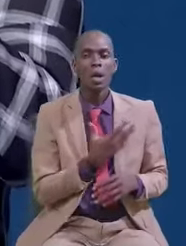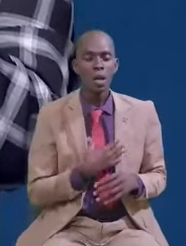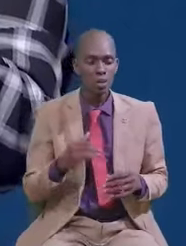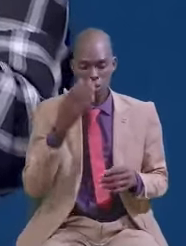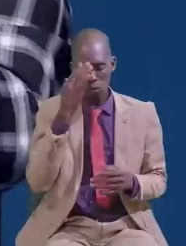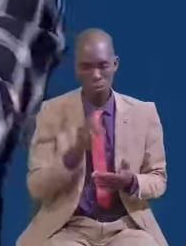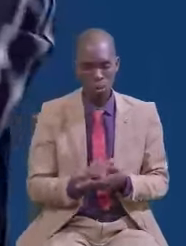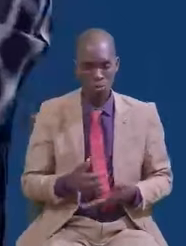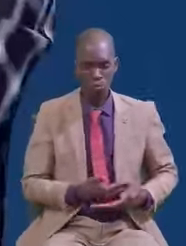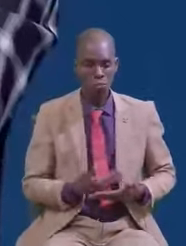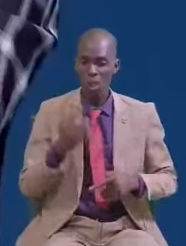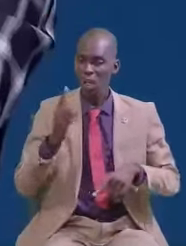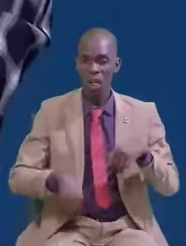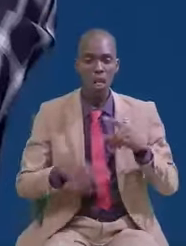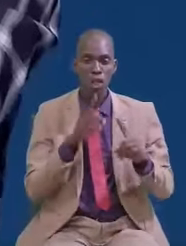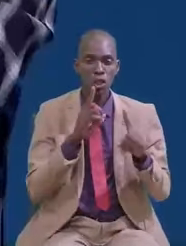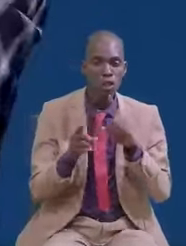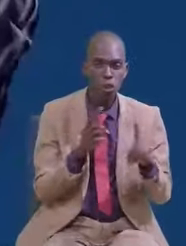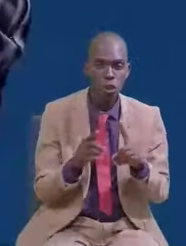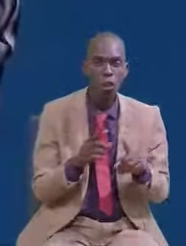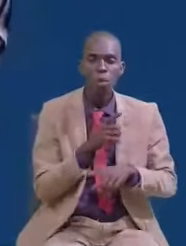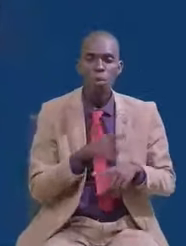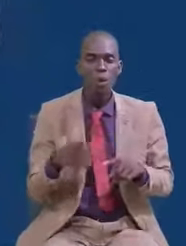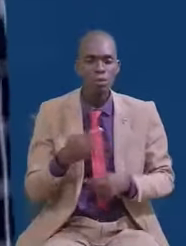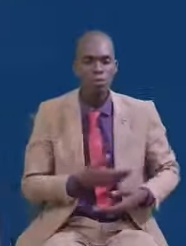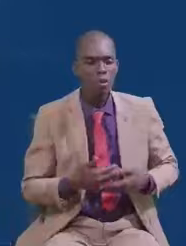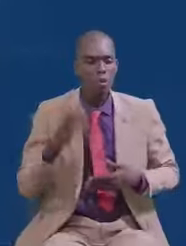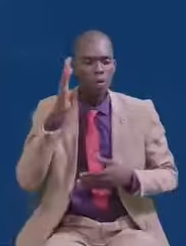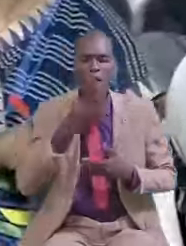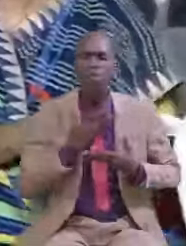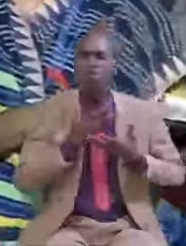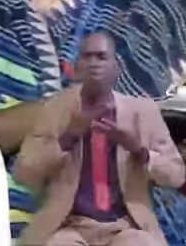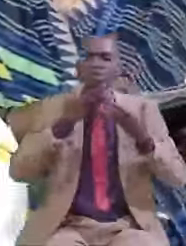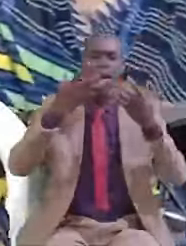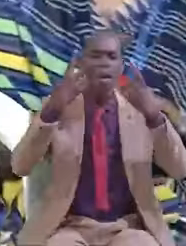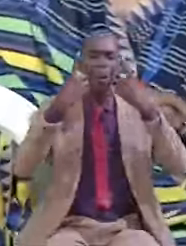Lorsque l'enfant ne peut pas parler, l'enfant va commencer à pleurer, à gesticuler.